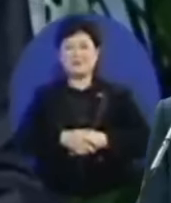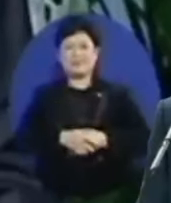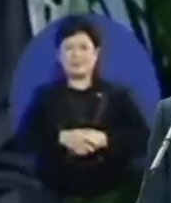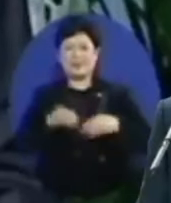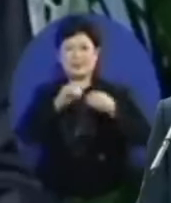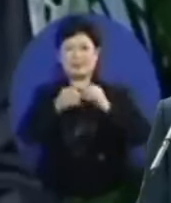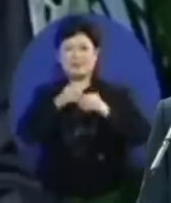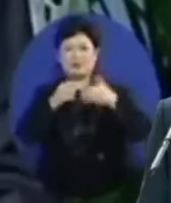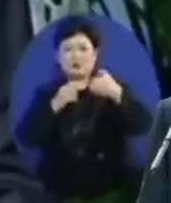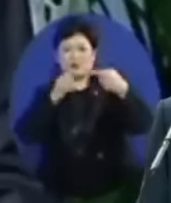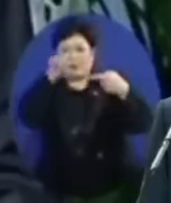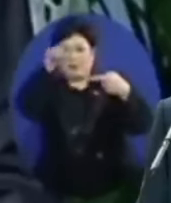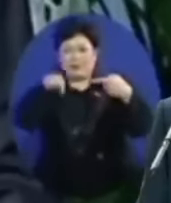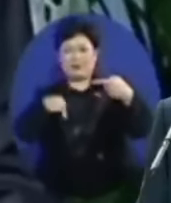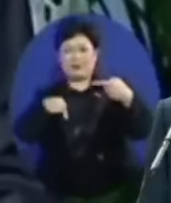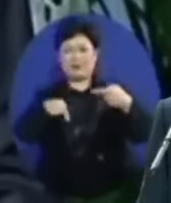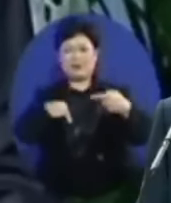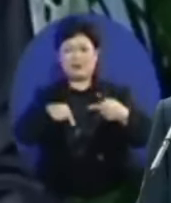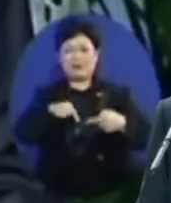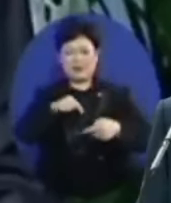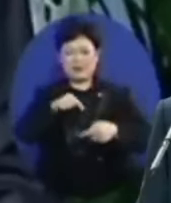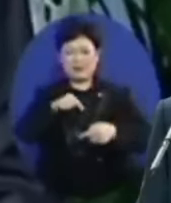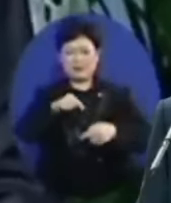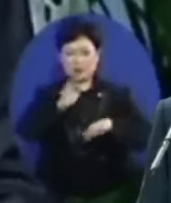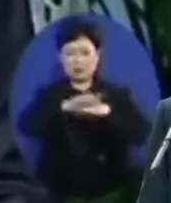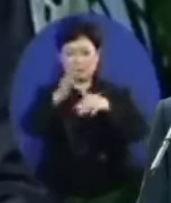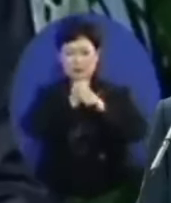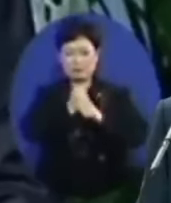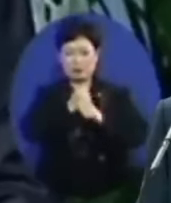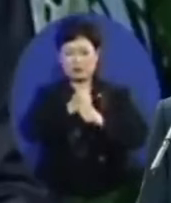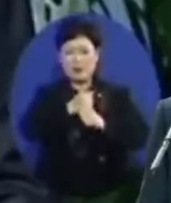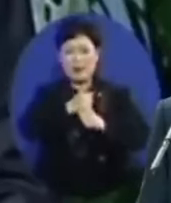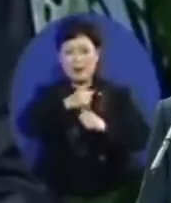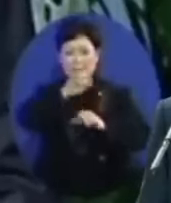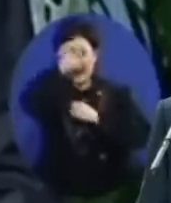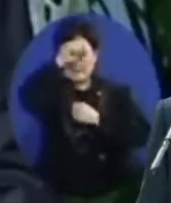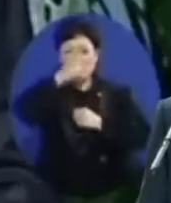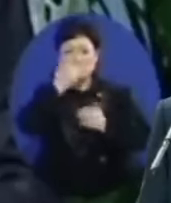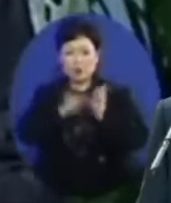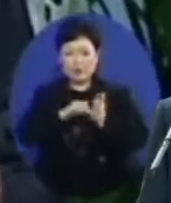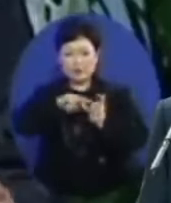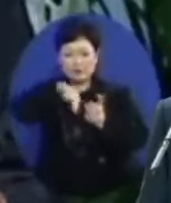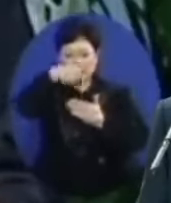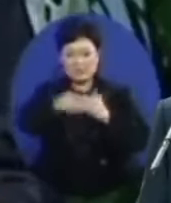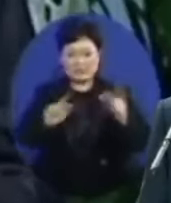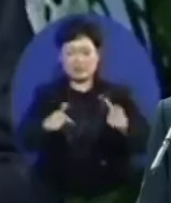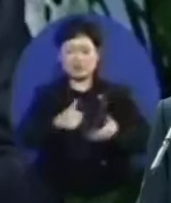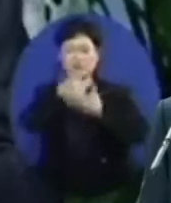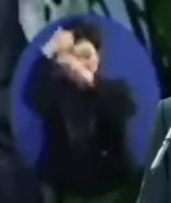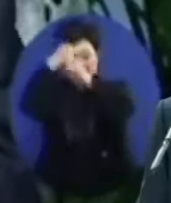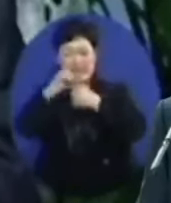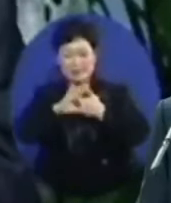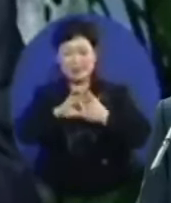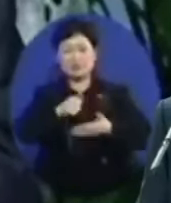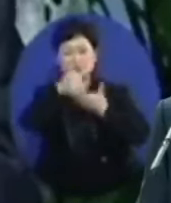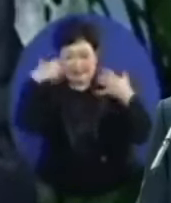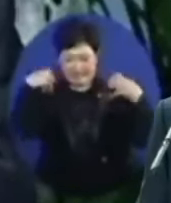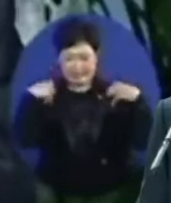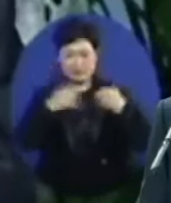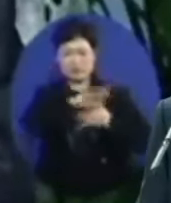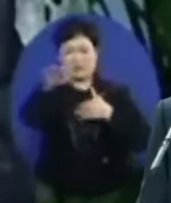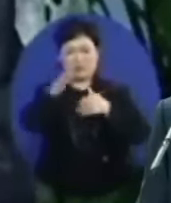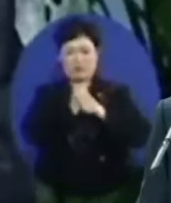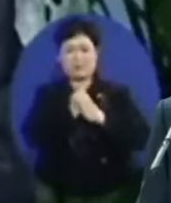시편 91편에 제가 손으로 너를 붙들어 발이 돌에 부딪히지 않게 해주겠다고 말한 것입니다. 여러분, 우리가 주께 의지하면 주님은 책임지고